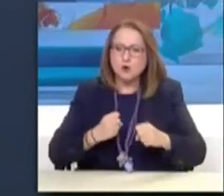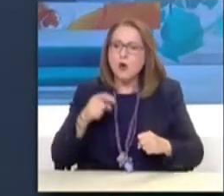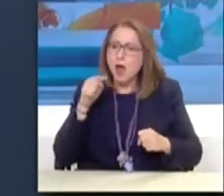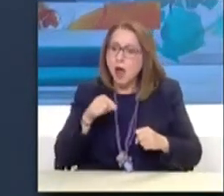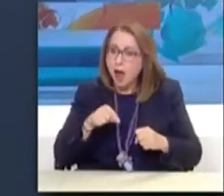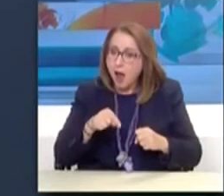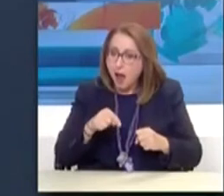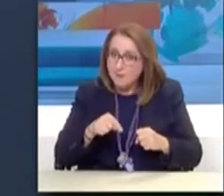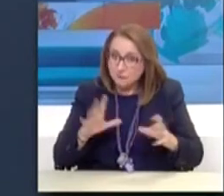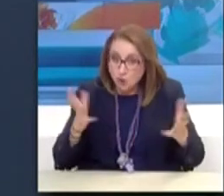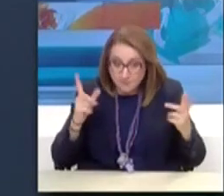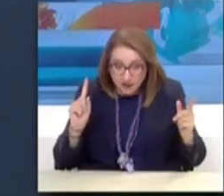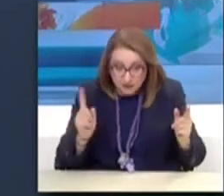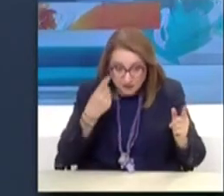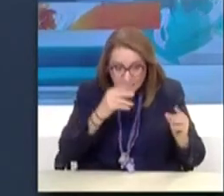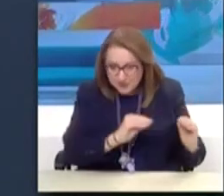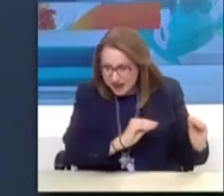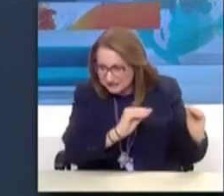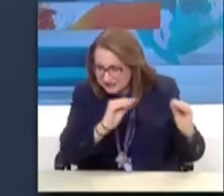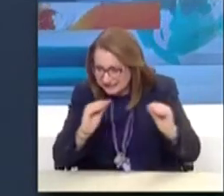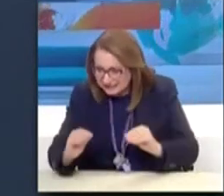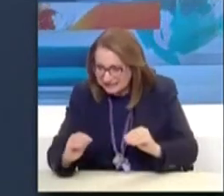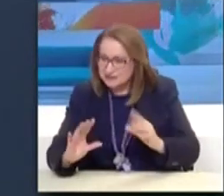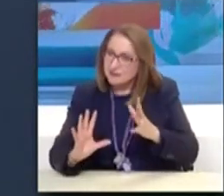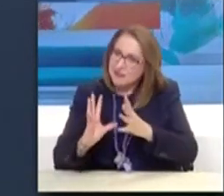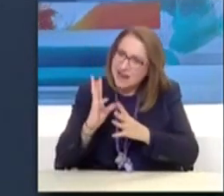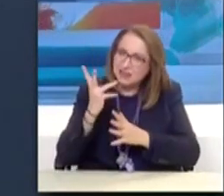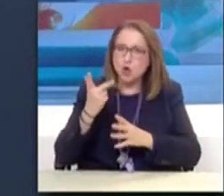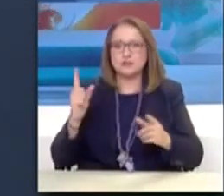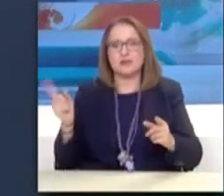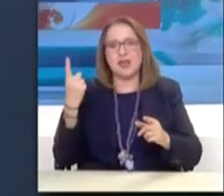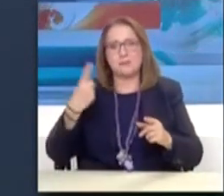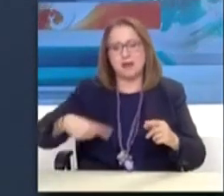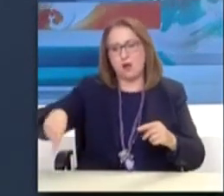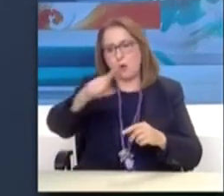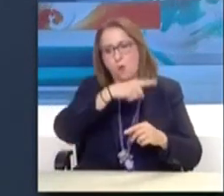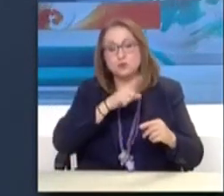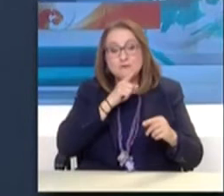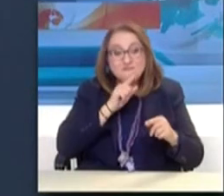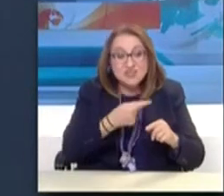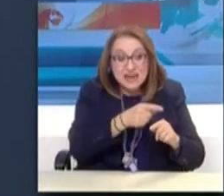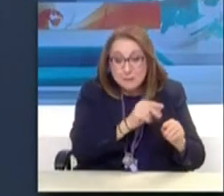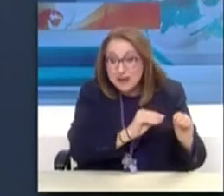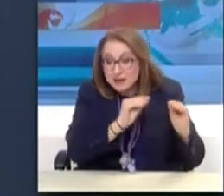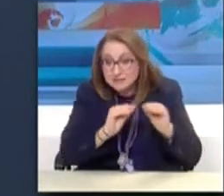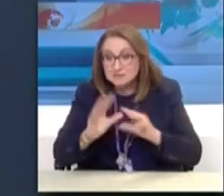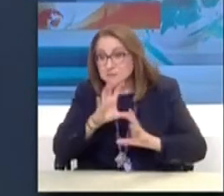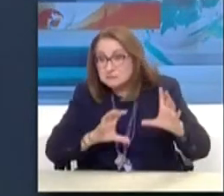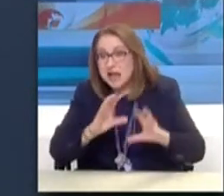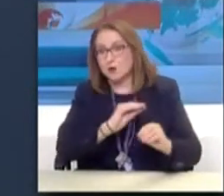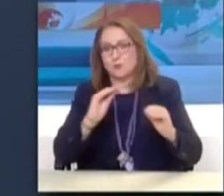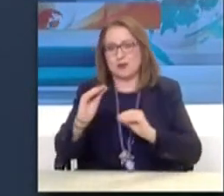Να μιλήσω για ένα άλλο θέμα, σχετικά με την εικόνα της πορείας της επιδημίας στην πατρίδα μας. Ακούγονται